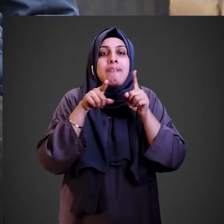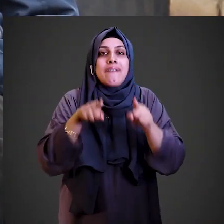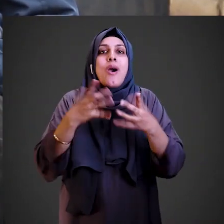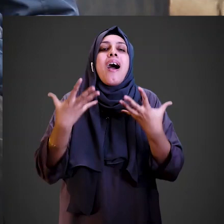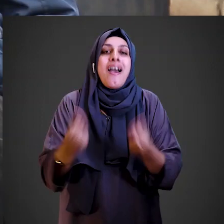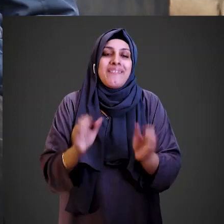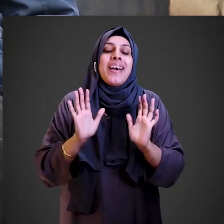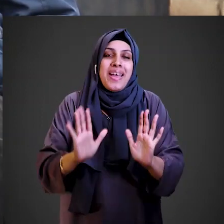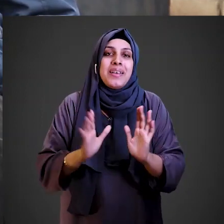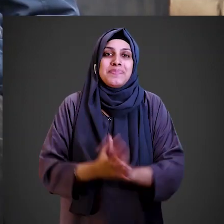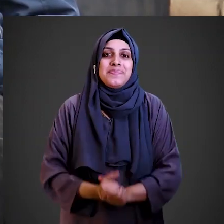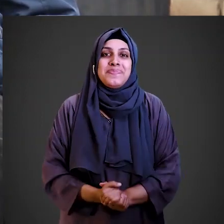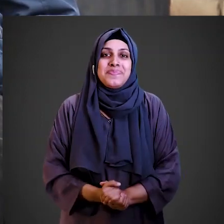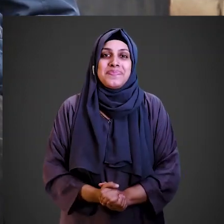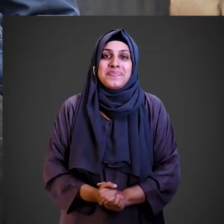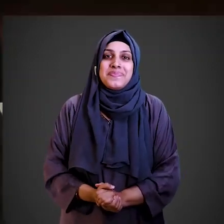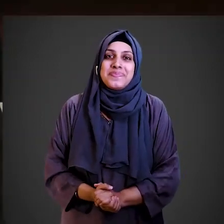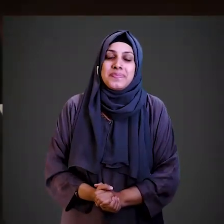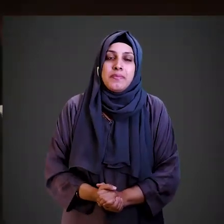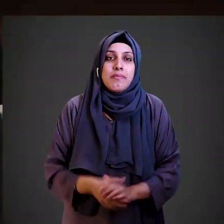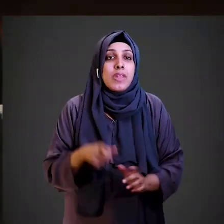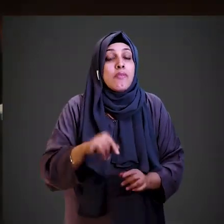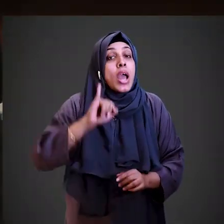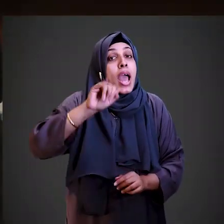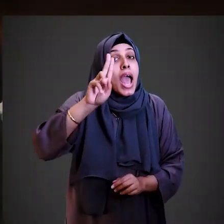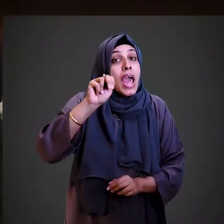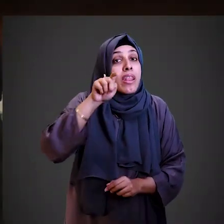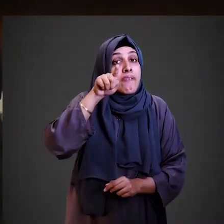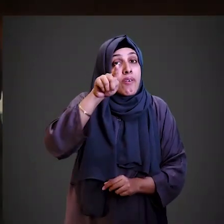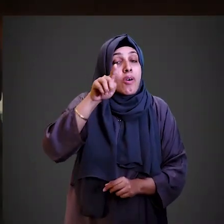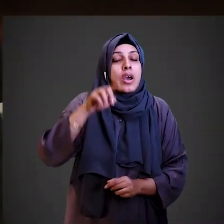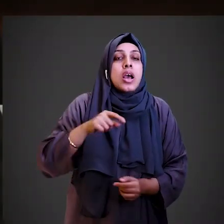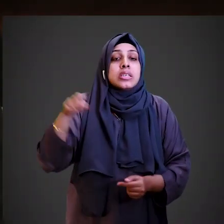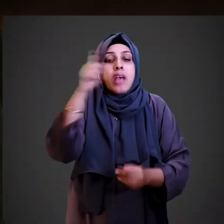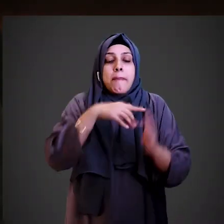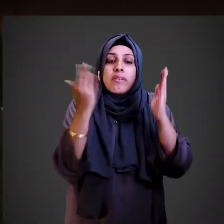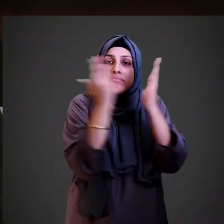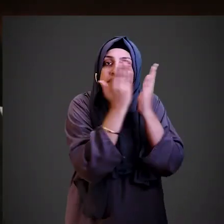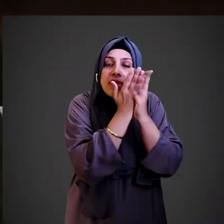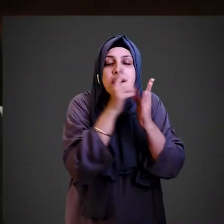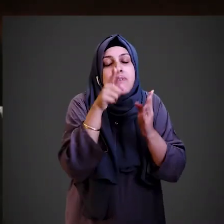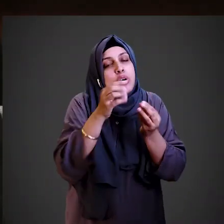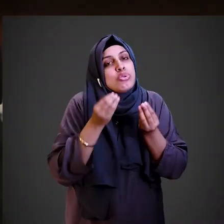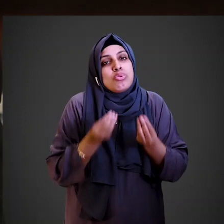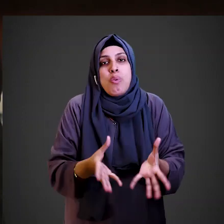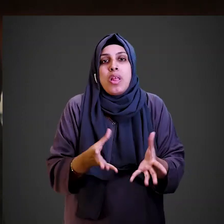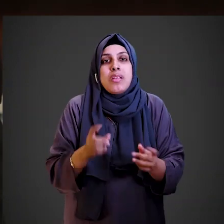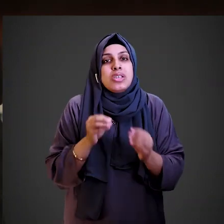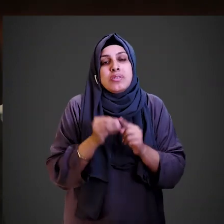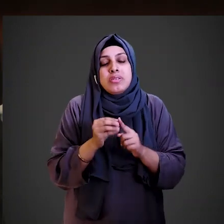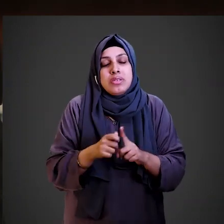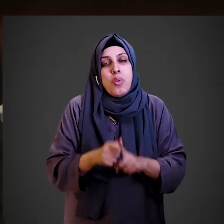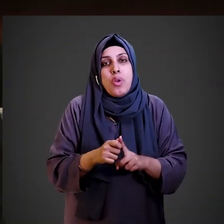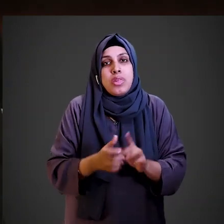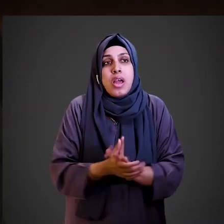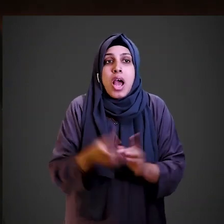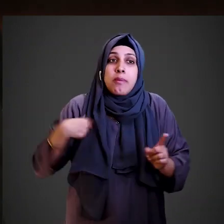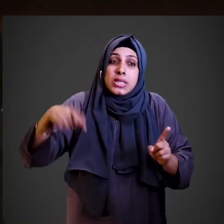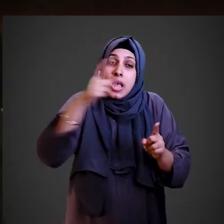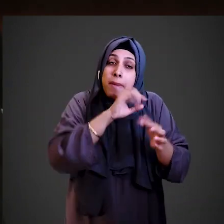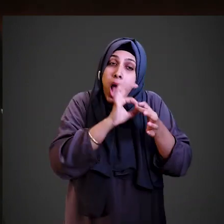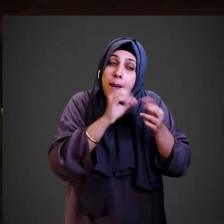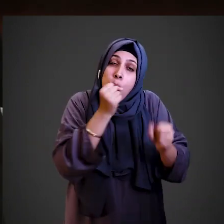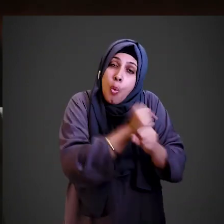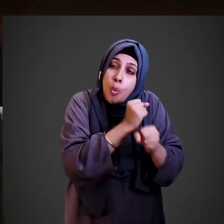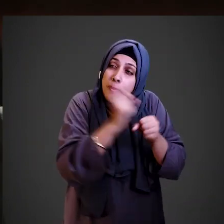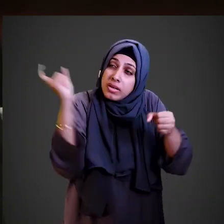کے کام کو ایکسپینڈ کیا کر سکتے ہیں آپ۔ انفارمل اکانومی کو ہمیں اب ڈاکیومنٹ کرنا چاہیے یا نہیں کرنا چاہیے، اس کو فارمل اکانومی کا حصہ